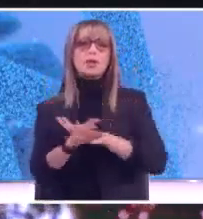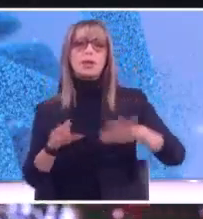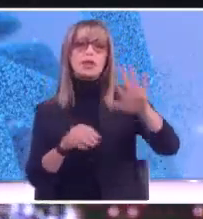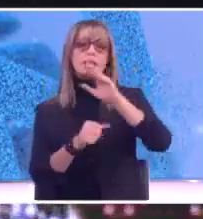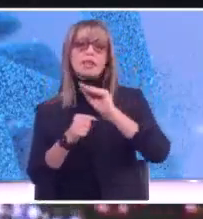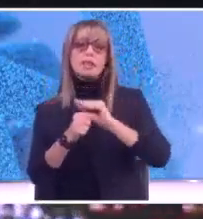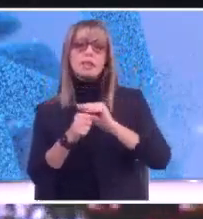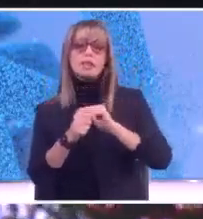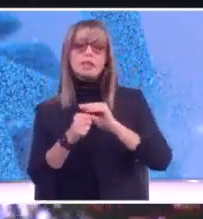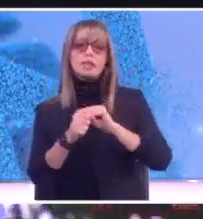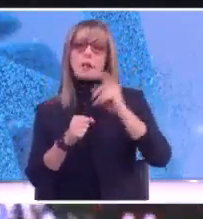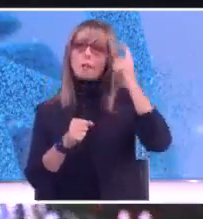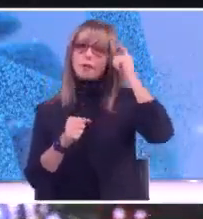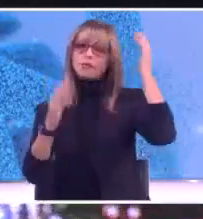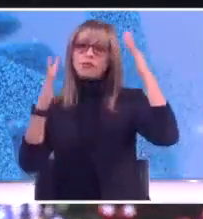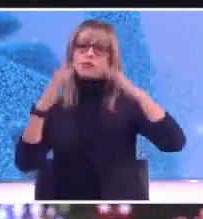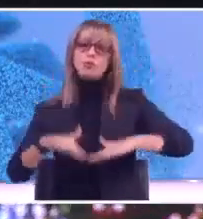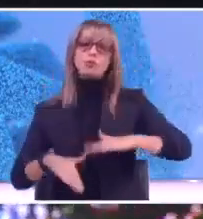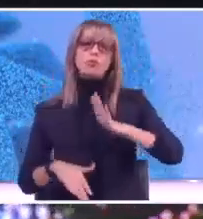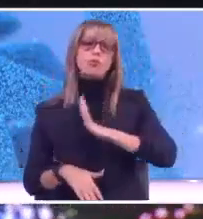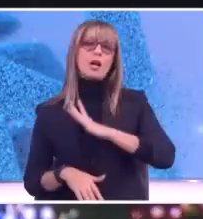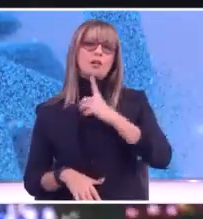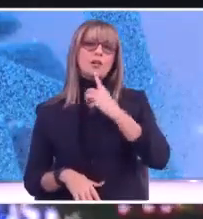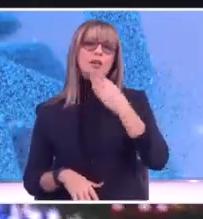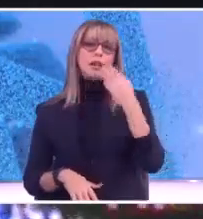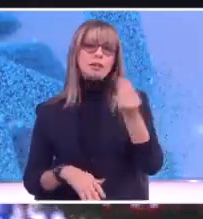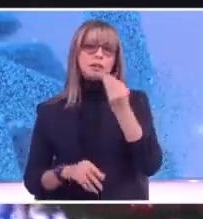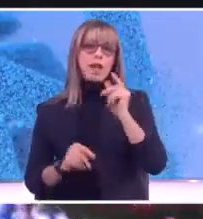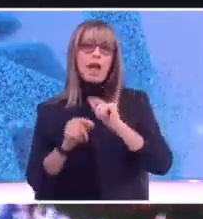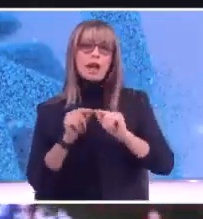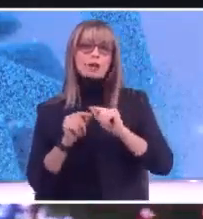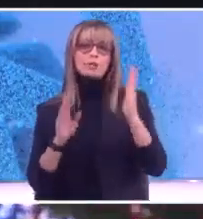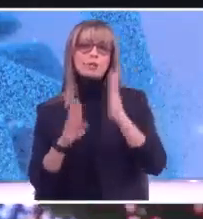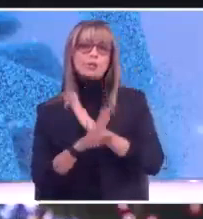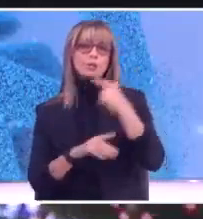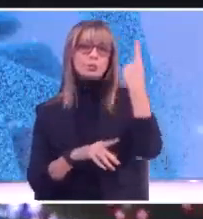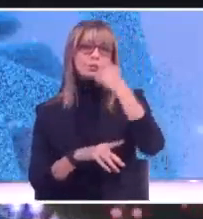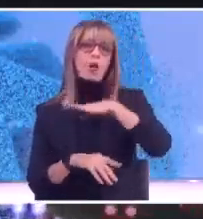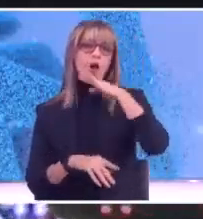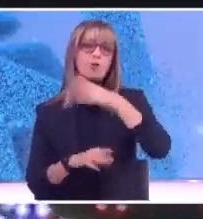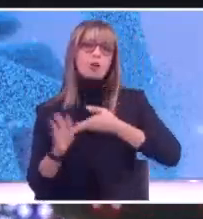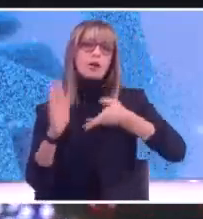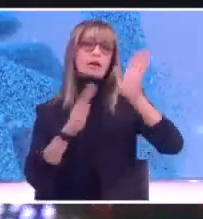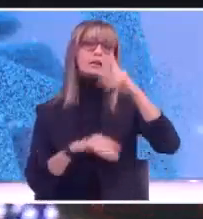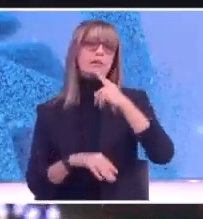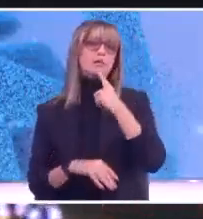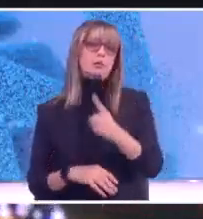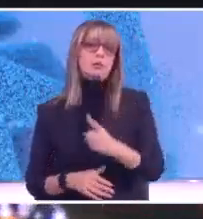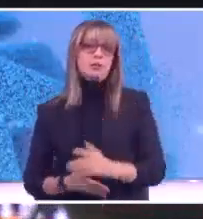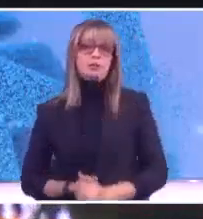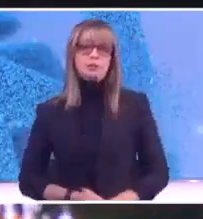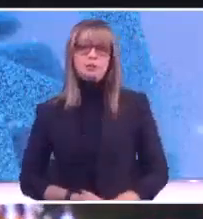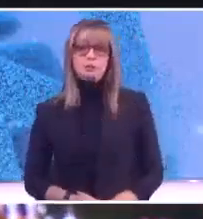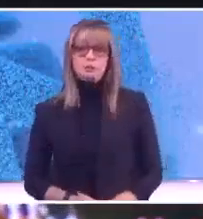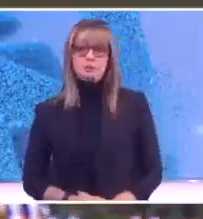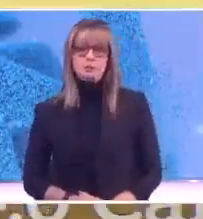yönelik beyin göçü vardı. İktidarı eleştirdi. Gençlerin ekonomik nedenlerle yurt dışına gittiğini söyledi.